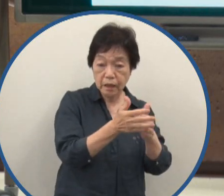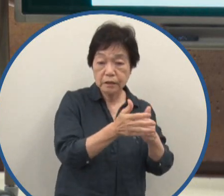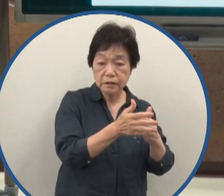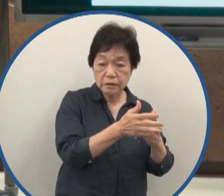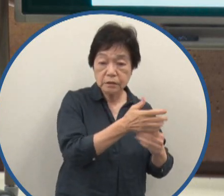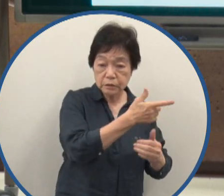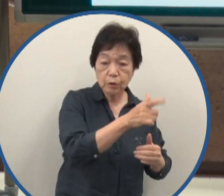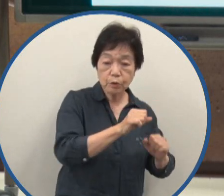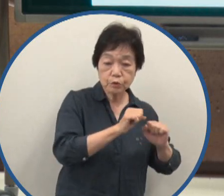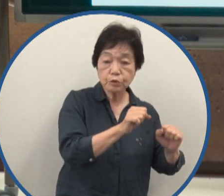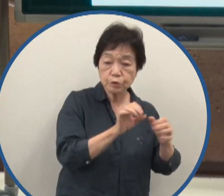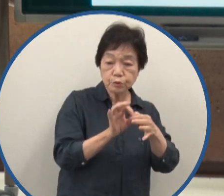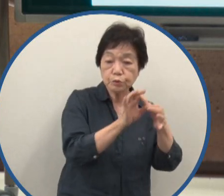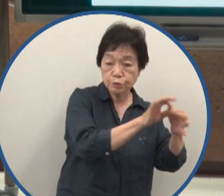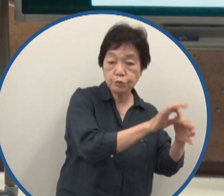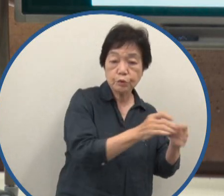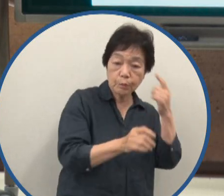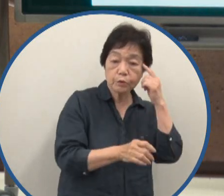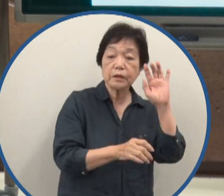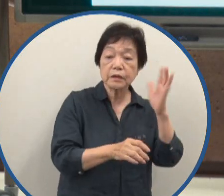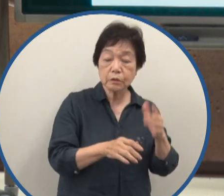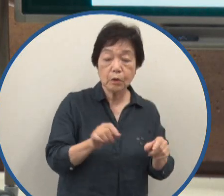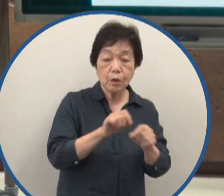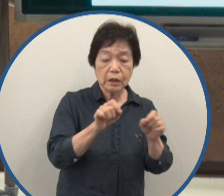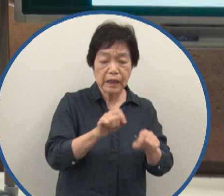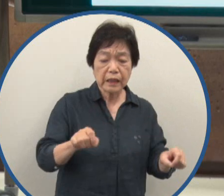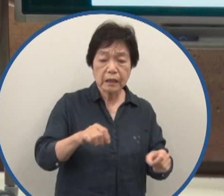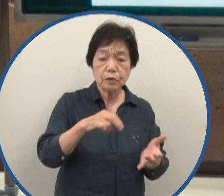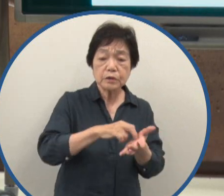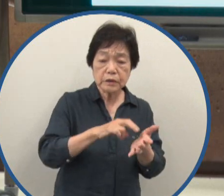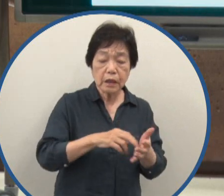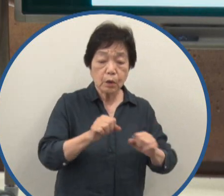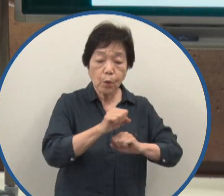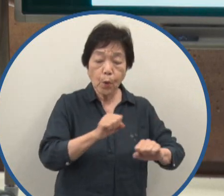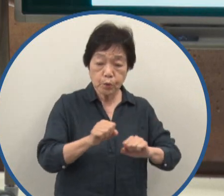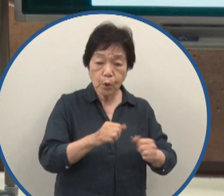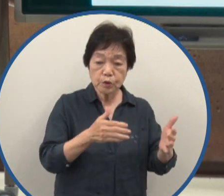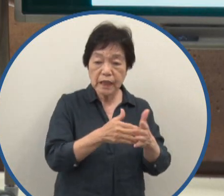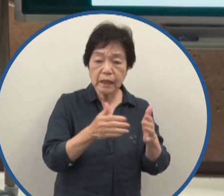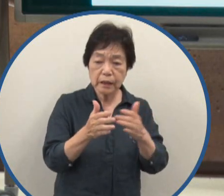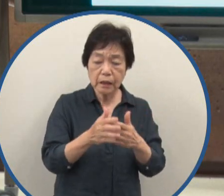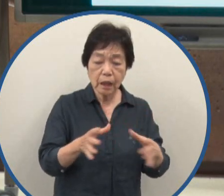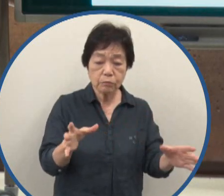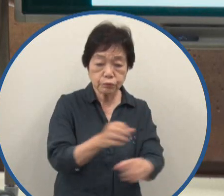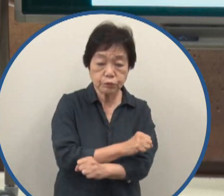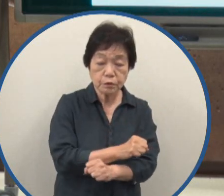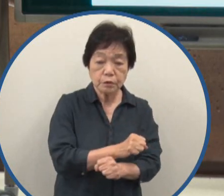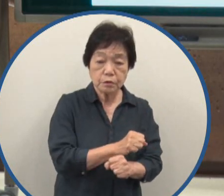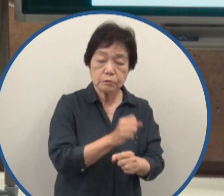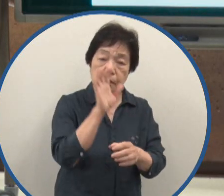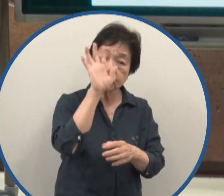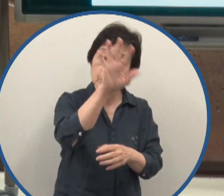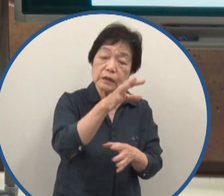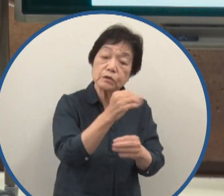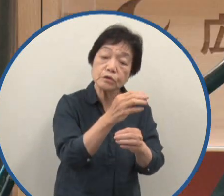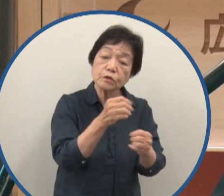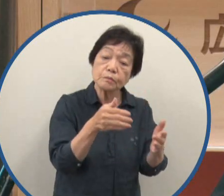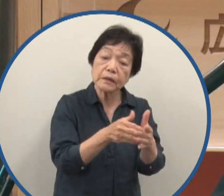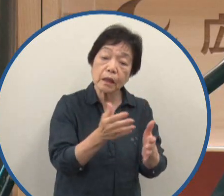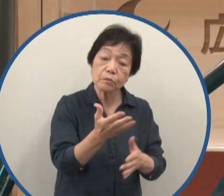ようことになると思うんですけど、結果として行動制限が解けるのはいつぐらいを目指したいとか、いつぐらいになるという見込みはあるでしょう